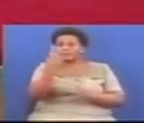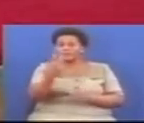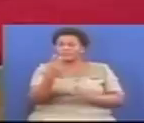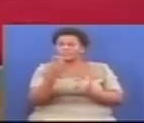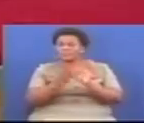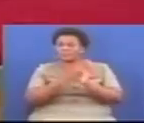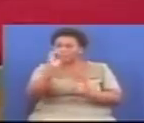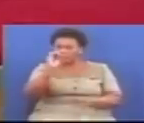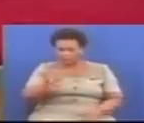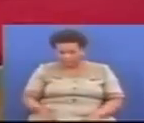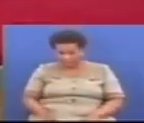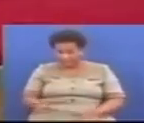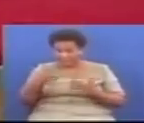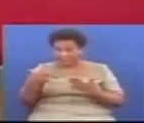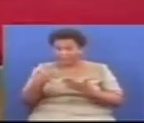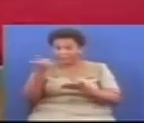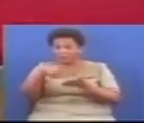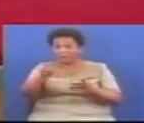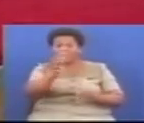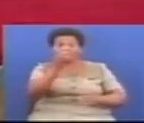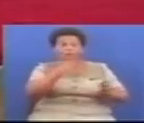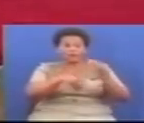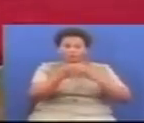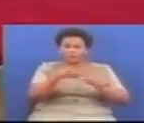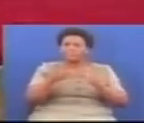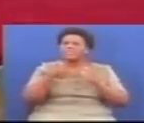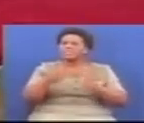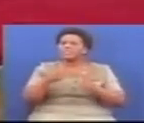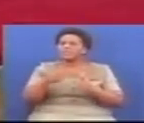hao unategemea hali ya makusanyo ya kila halmashauri.